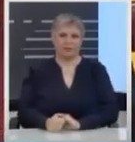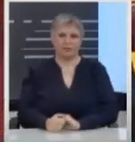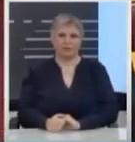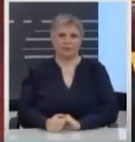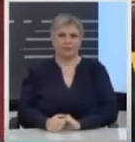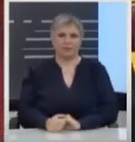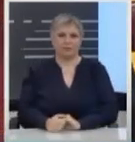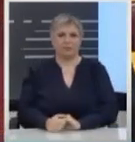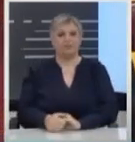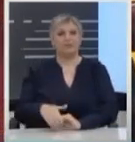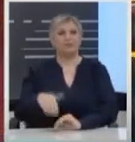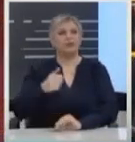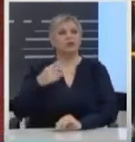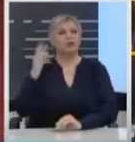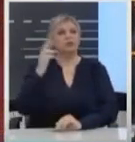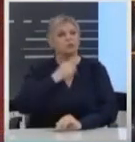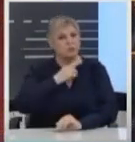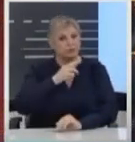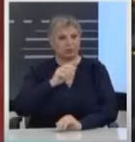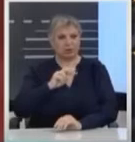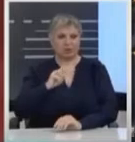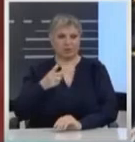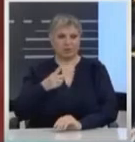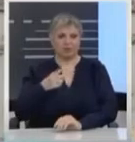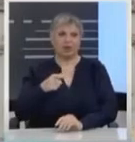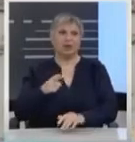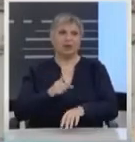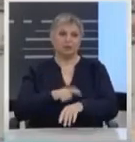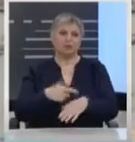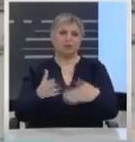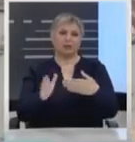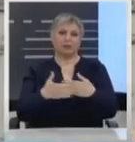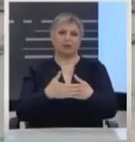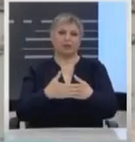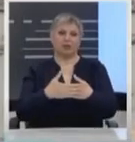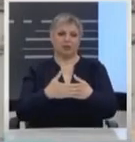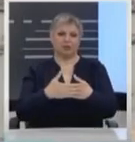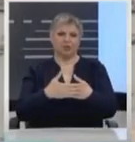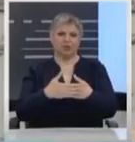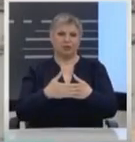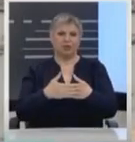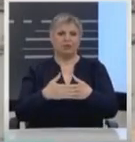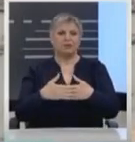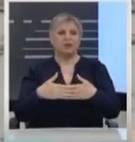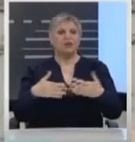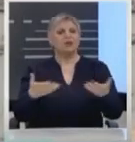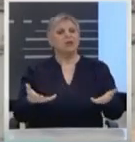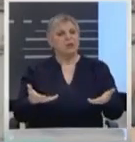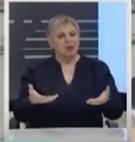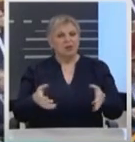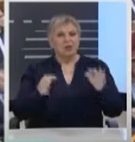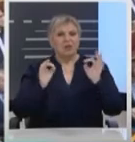Ναι. Κύριε Πρωθυπουργέ, για να κλείσουμε τη συζήτηση. Όχι, πολύ σύντομα, κύριε Πρόεδρε, γιατί έχει εξαντληθεί. Είναι